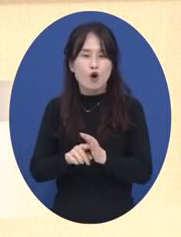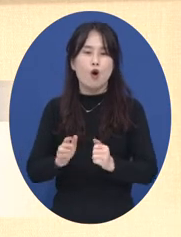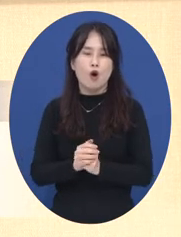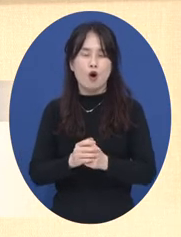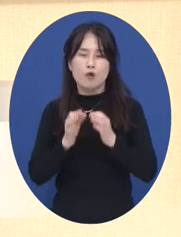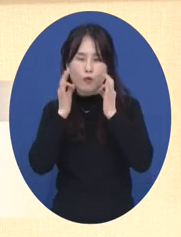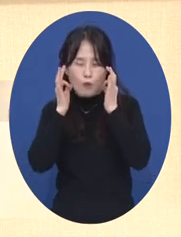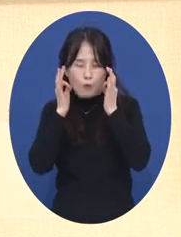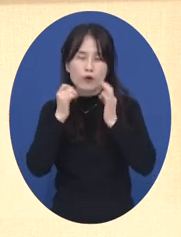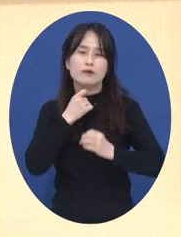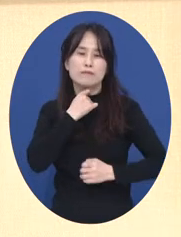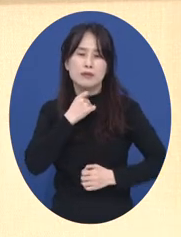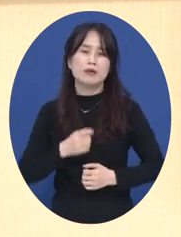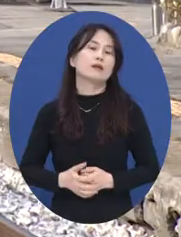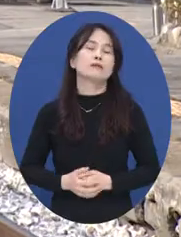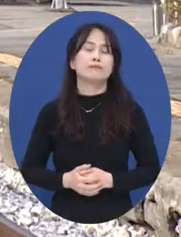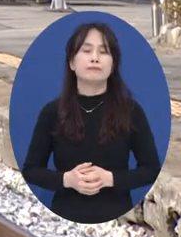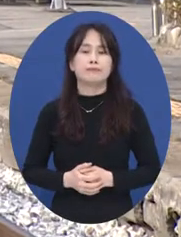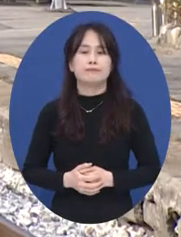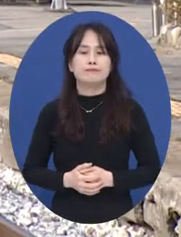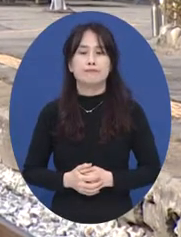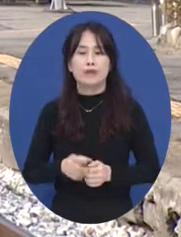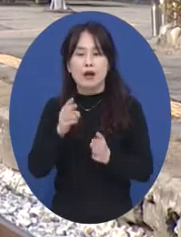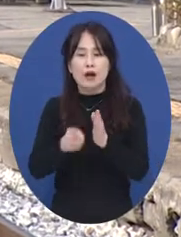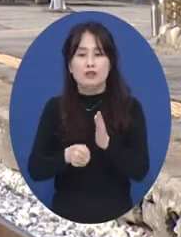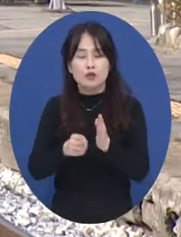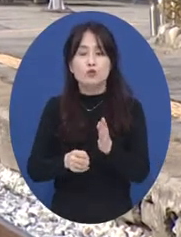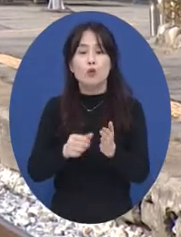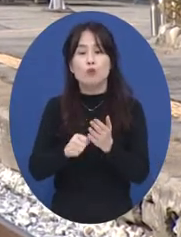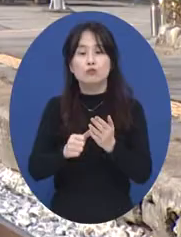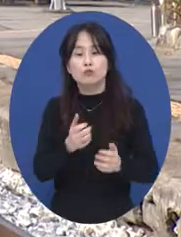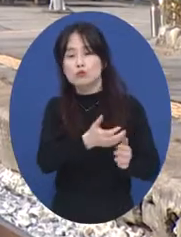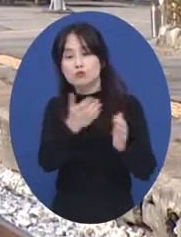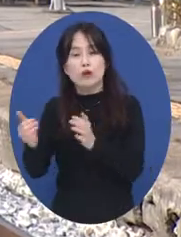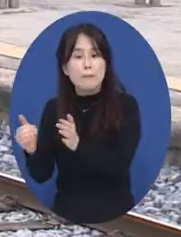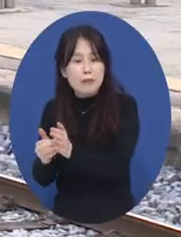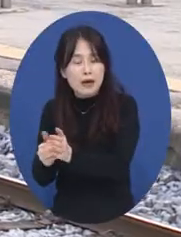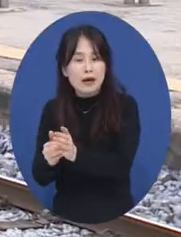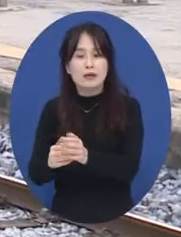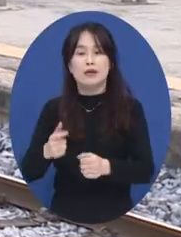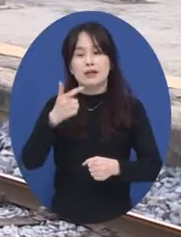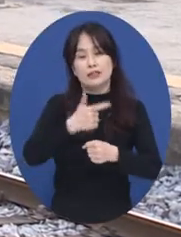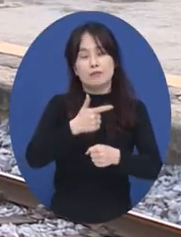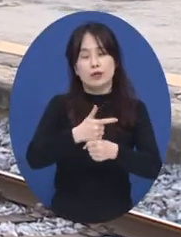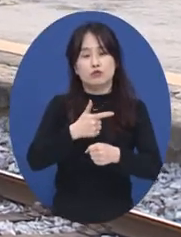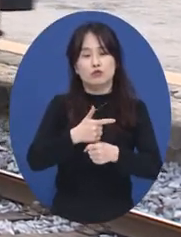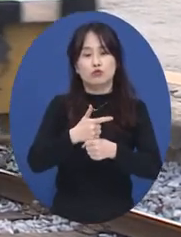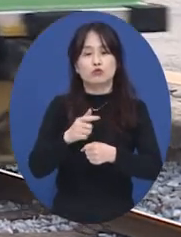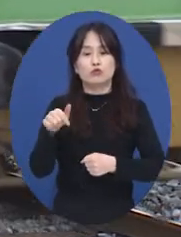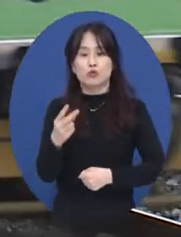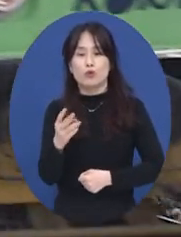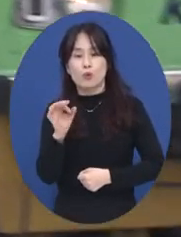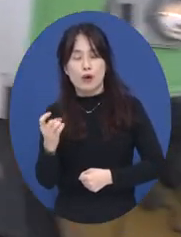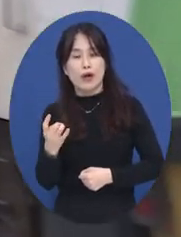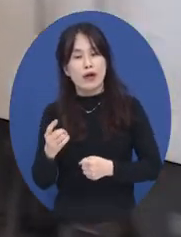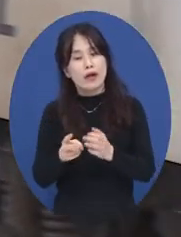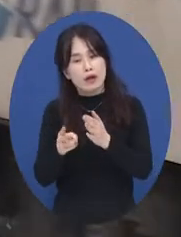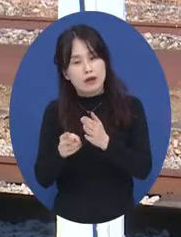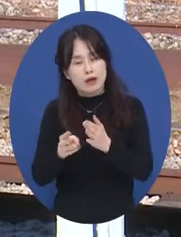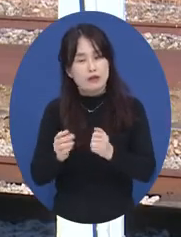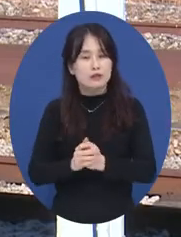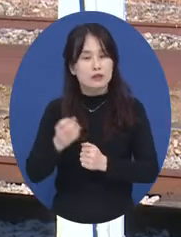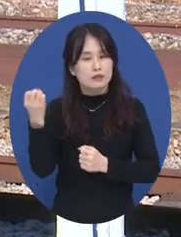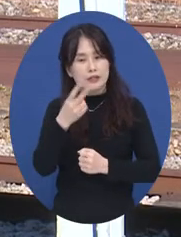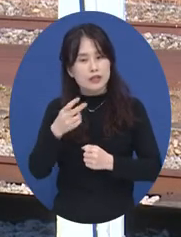접근 경에 박차를 가하도록 하겠습니다 경기도는 철도 항만 물류 기전으로 남양주 진접 선과 교외선 운행 자게에 도